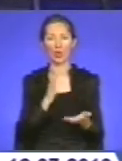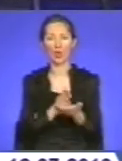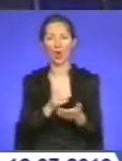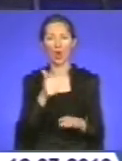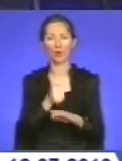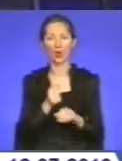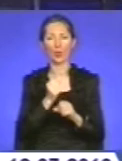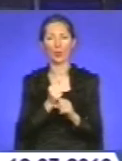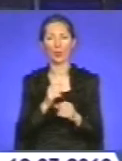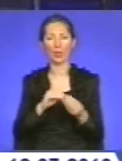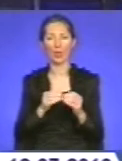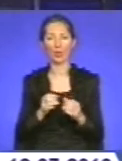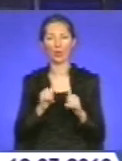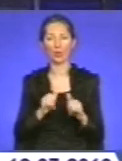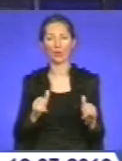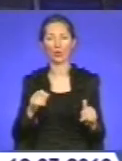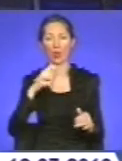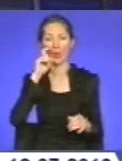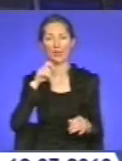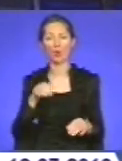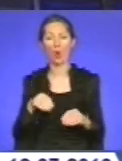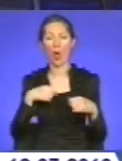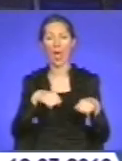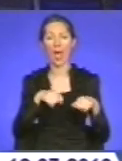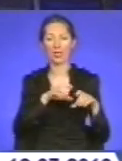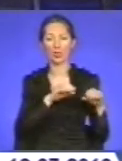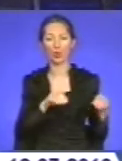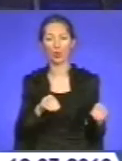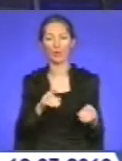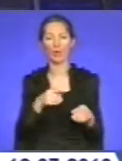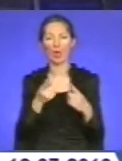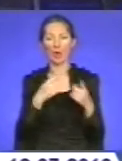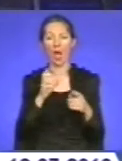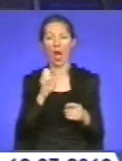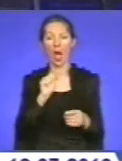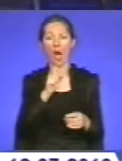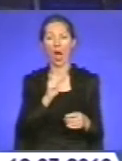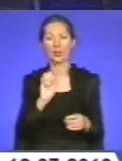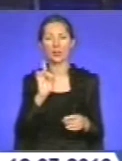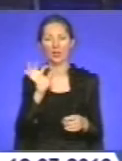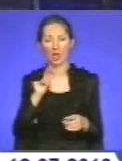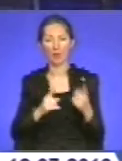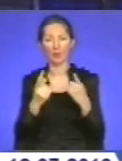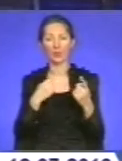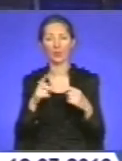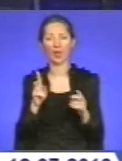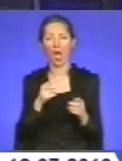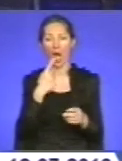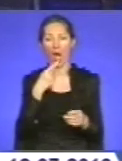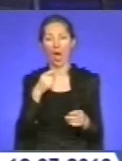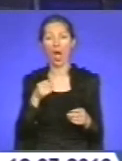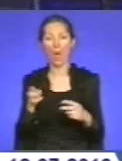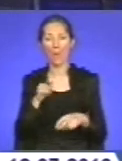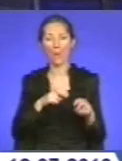експорту. Про це повідомив прем'єр-міністр Микола Азаров під час чергового засідання уряду, а він наголосив про важливість пошуку альтернативи на зовнішньому